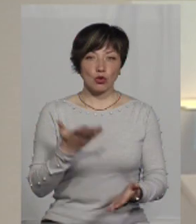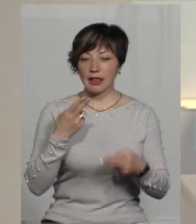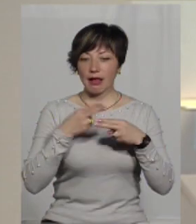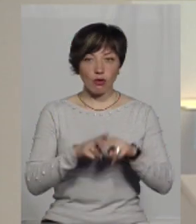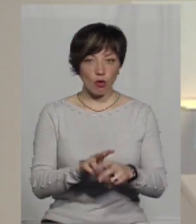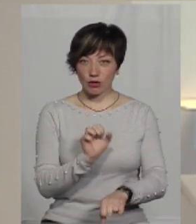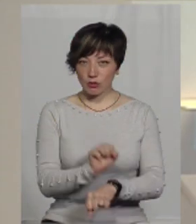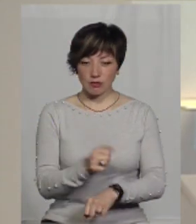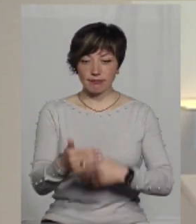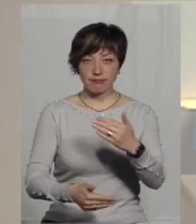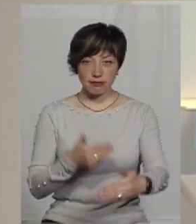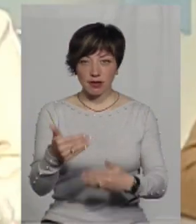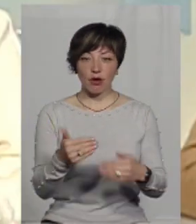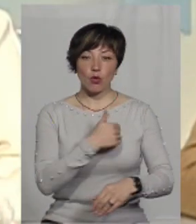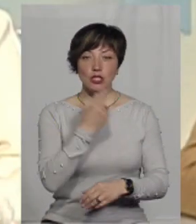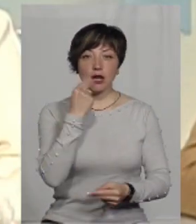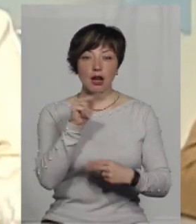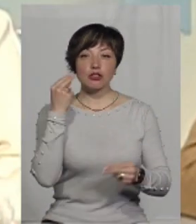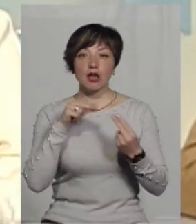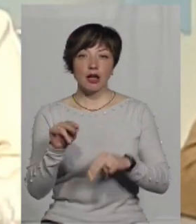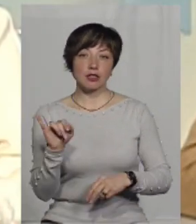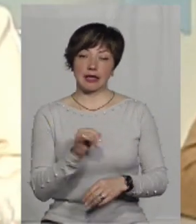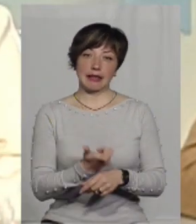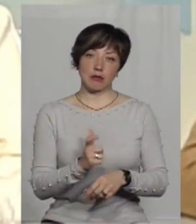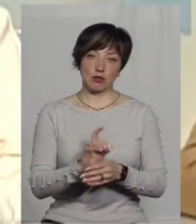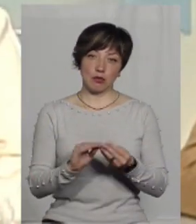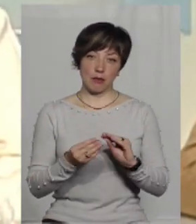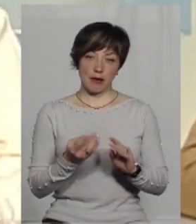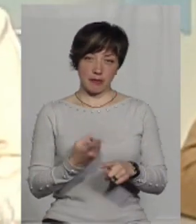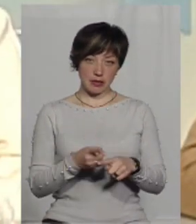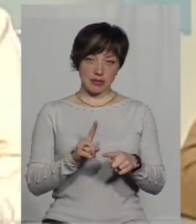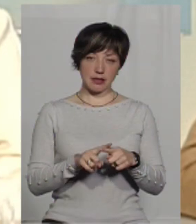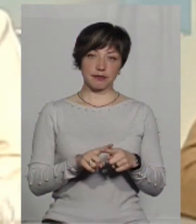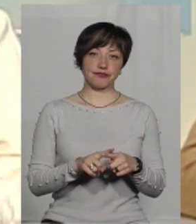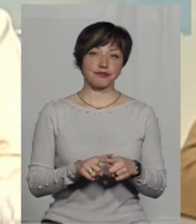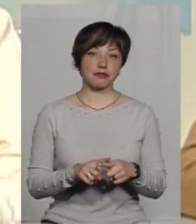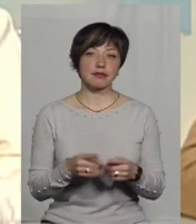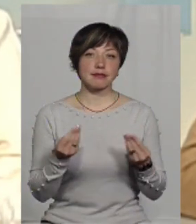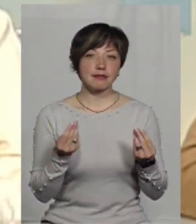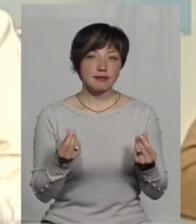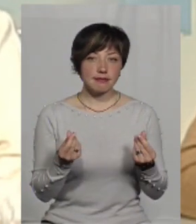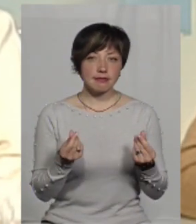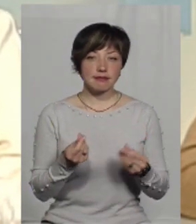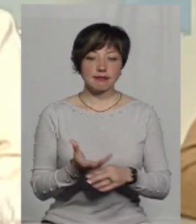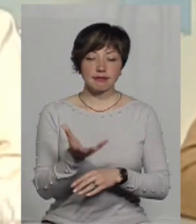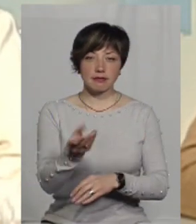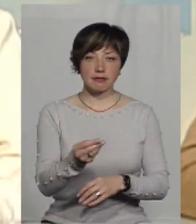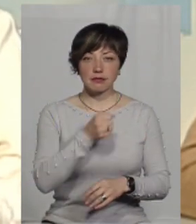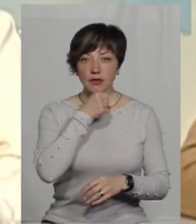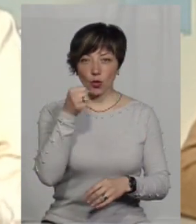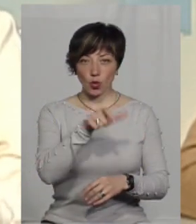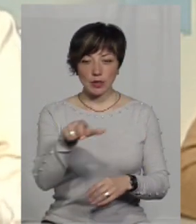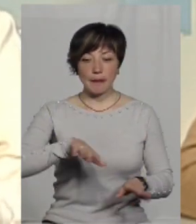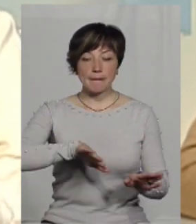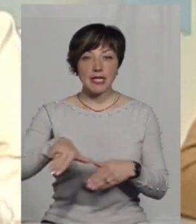Технології не стоять на місці, всім хочеться краще і краще. І найбільша проблема – це фінансування дорослих, тому